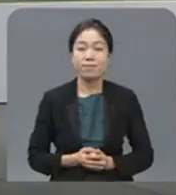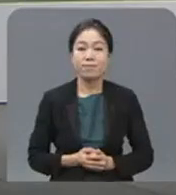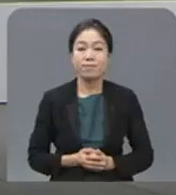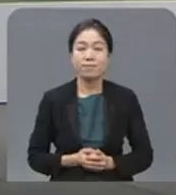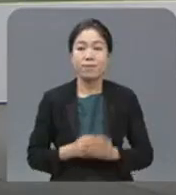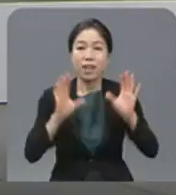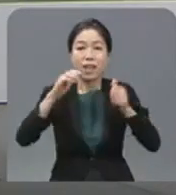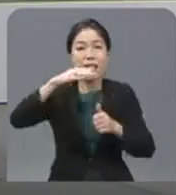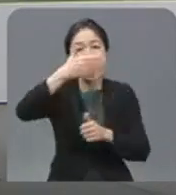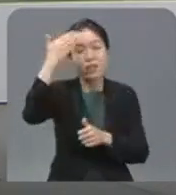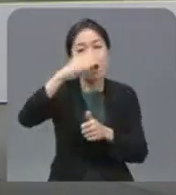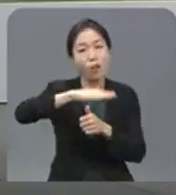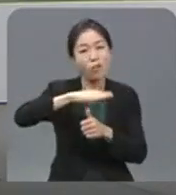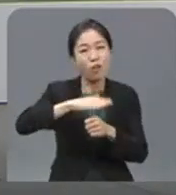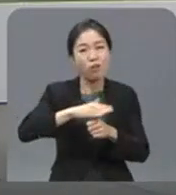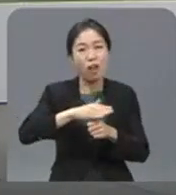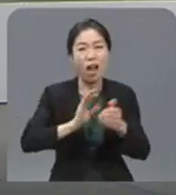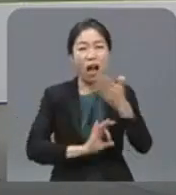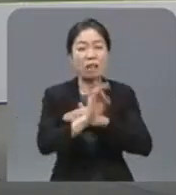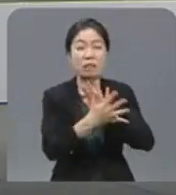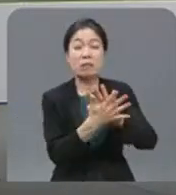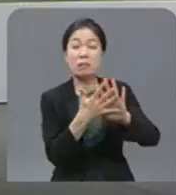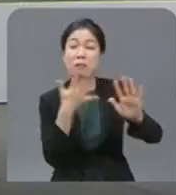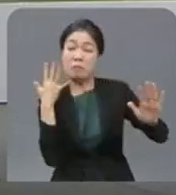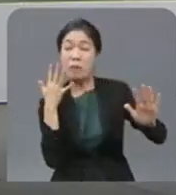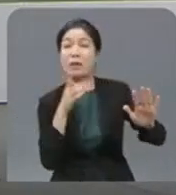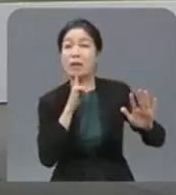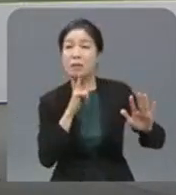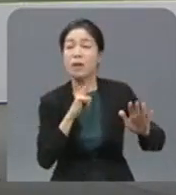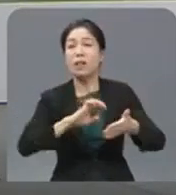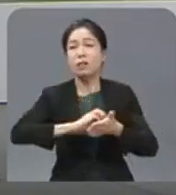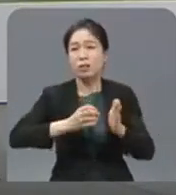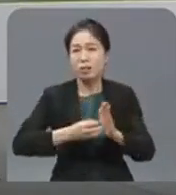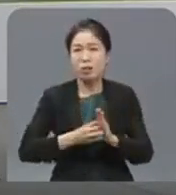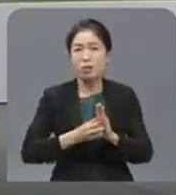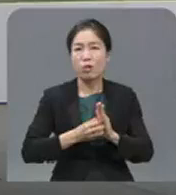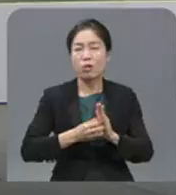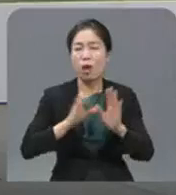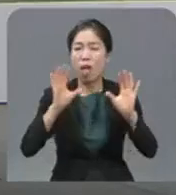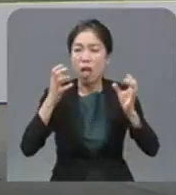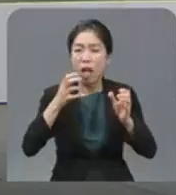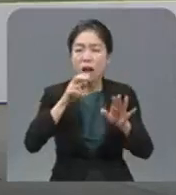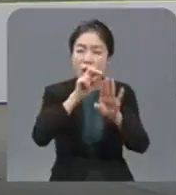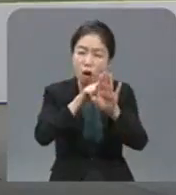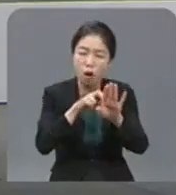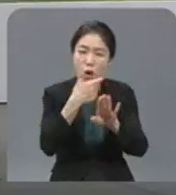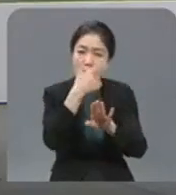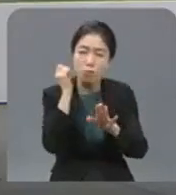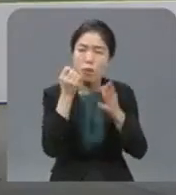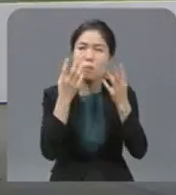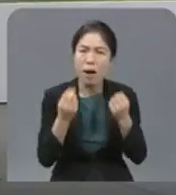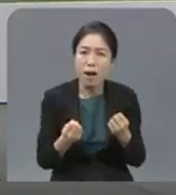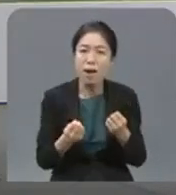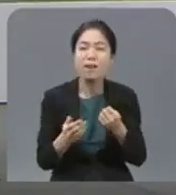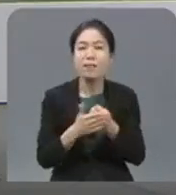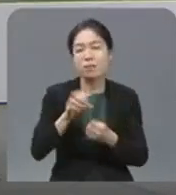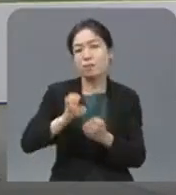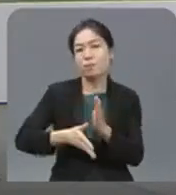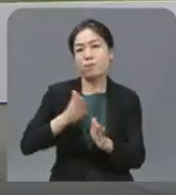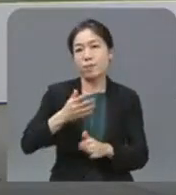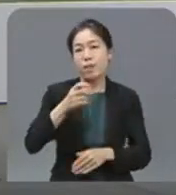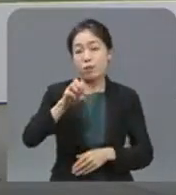소아청소년과 오픈런이라는 말이 나올 정도로 소아의료 공백이 심각하죠 광주시가 광주기독병원을